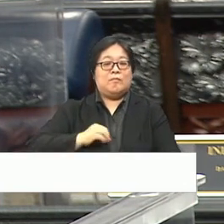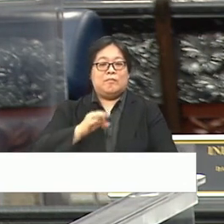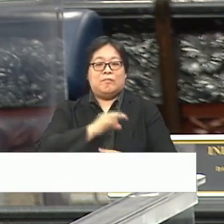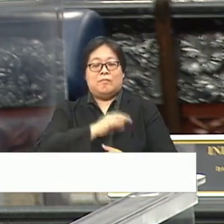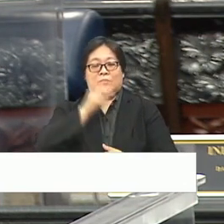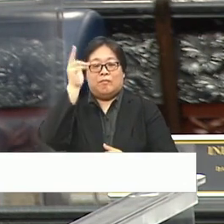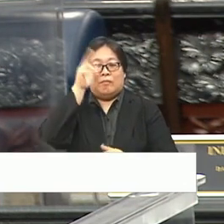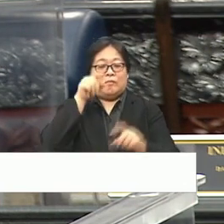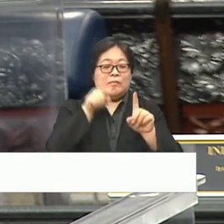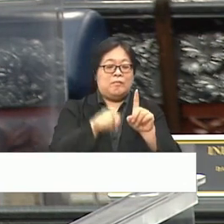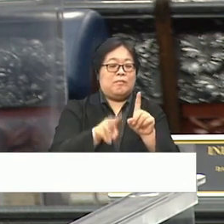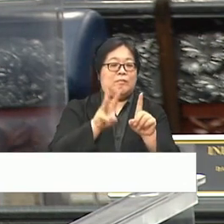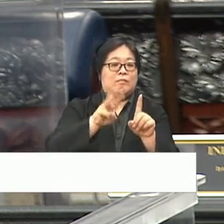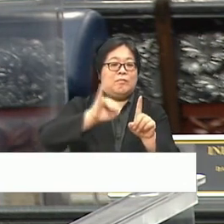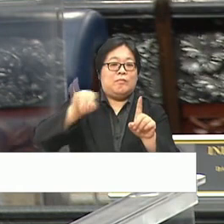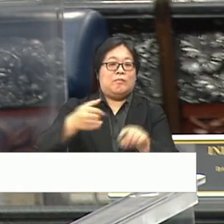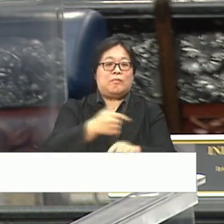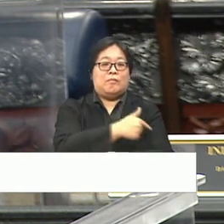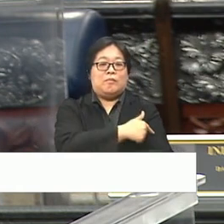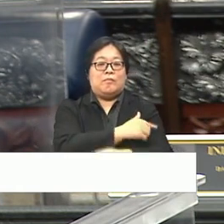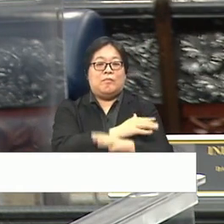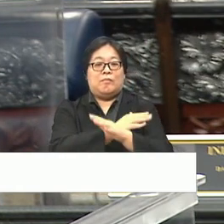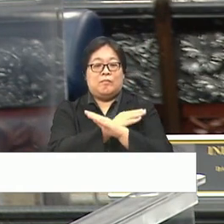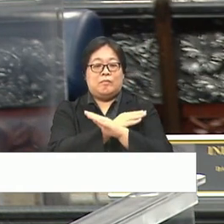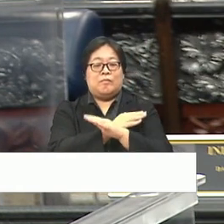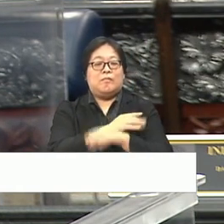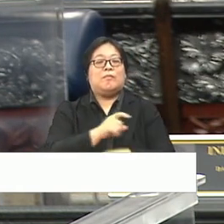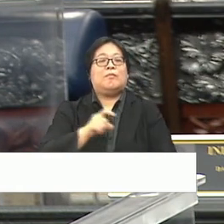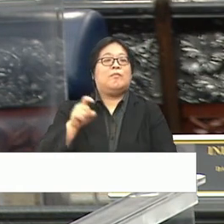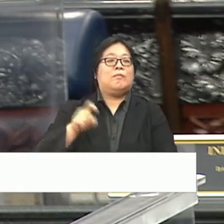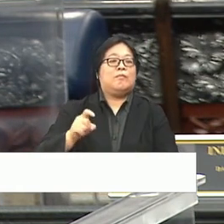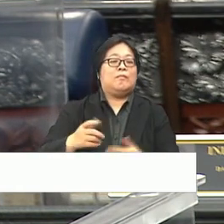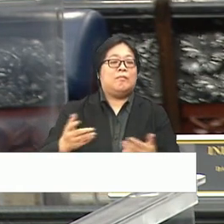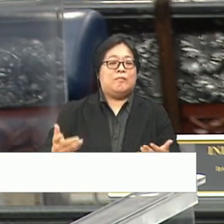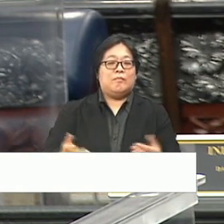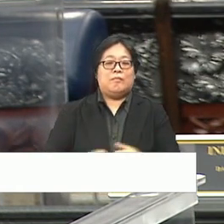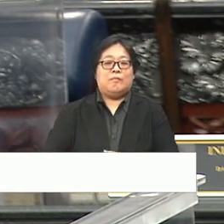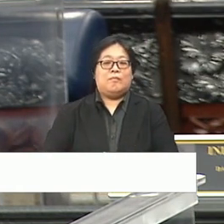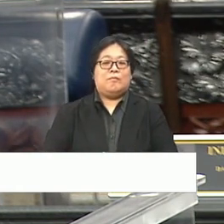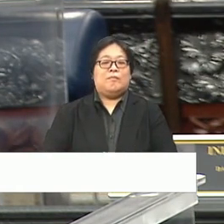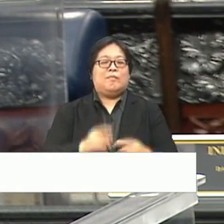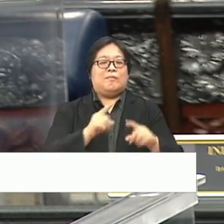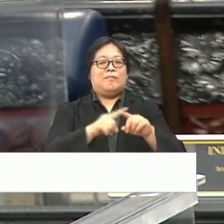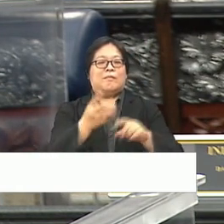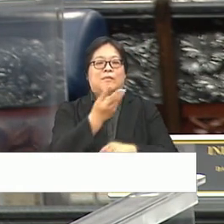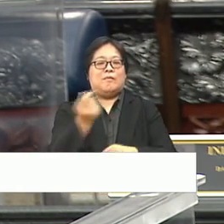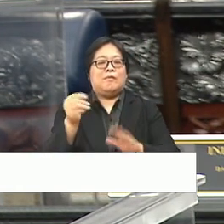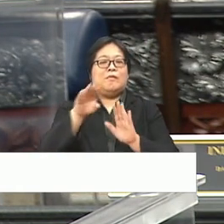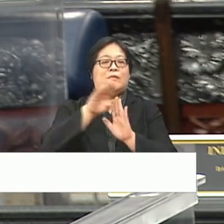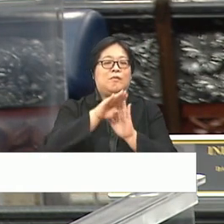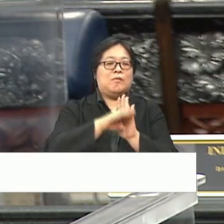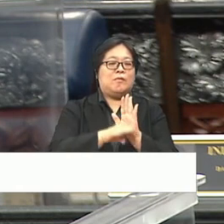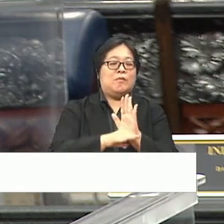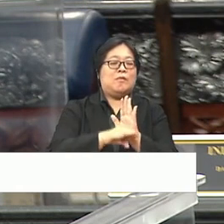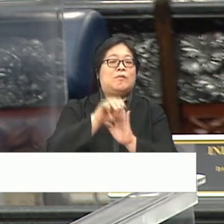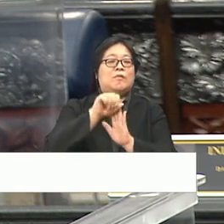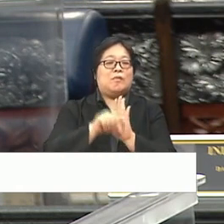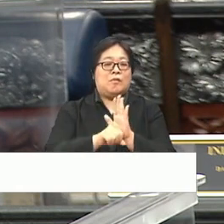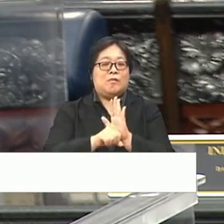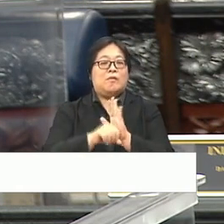16 juta ini disuntik diperlukan Beberapa syarat peraturan